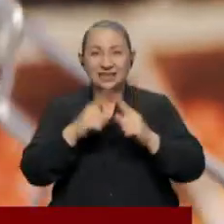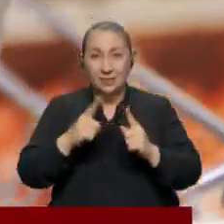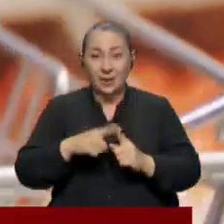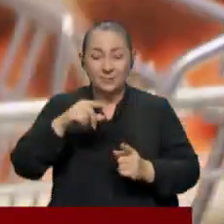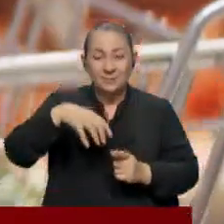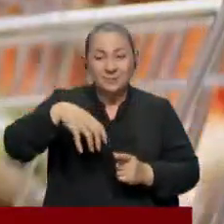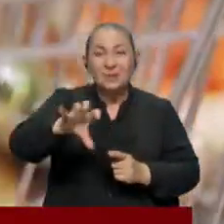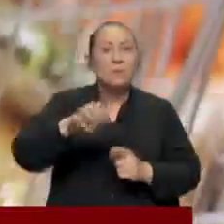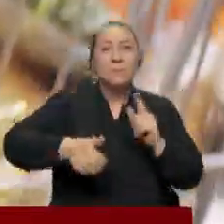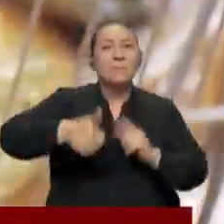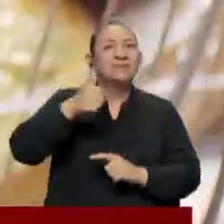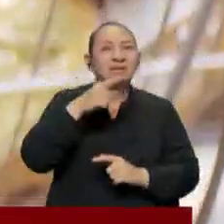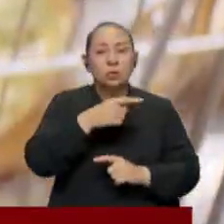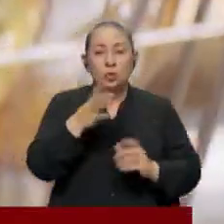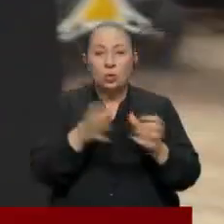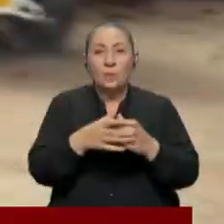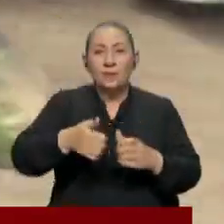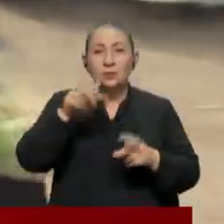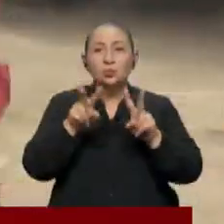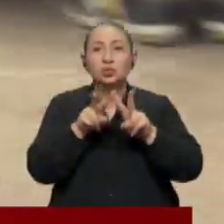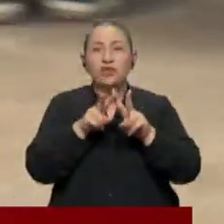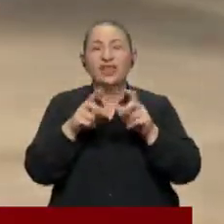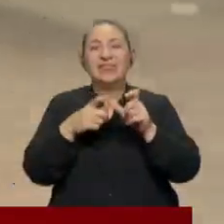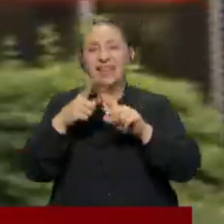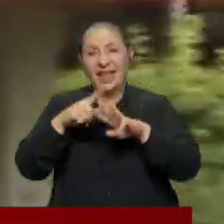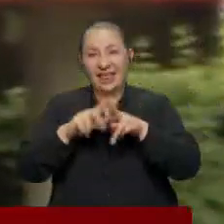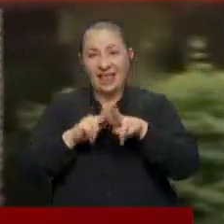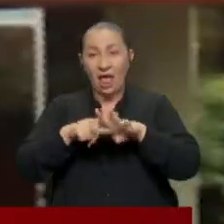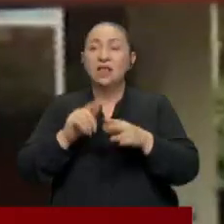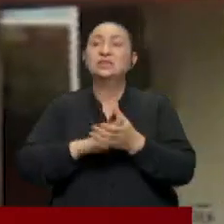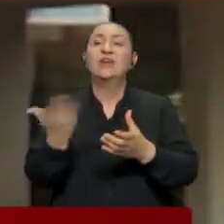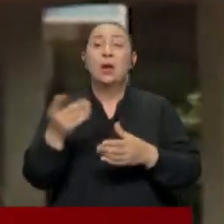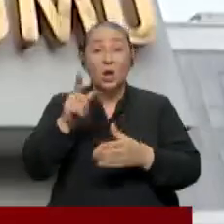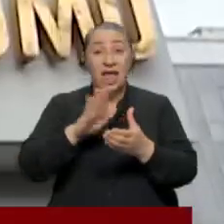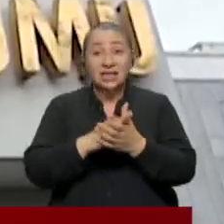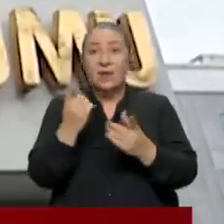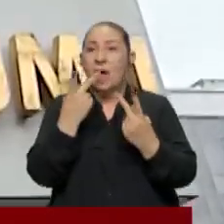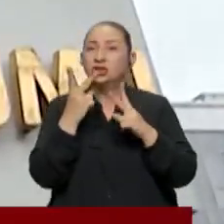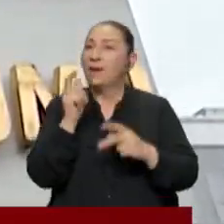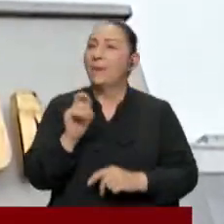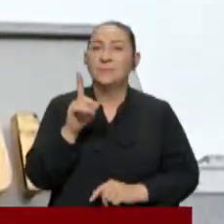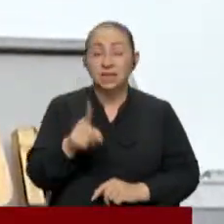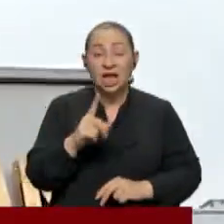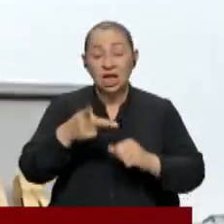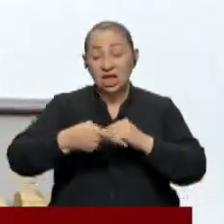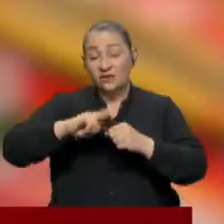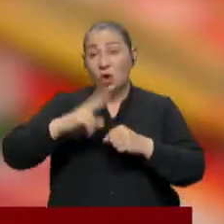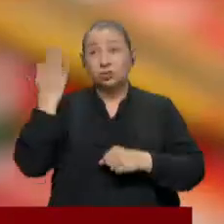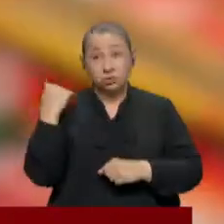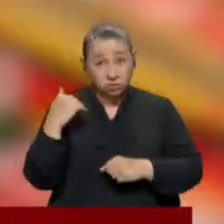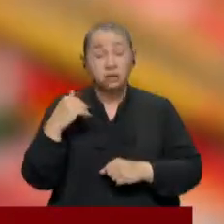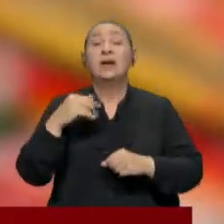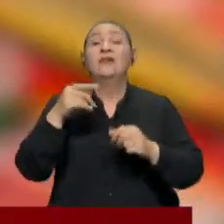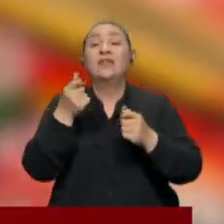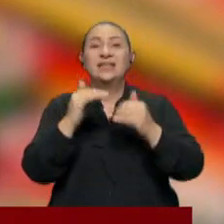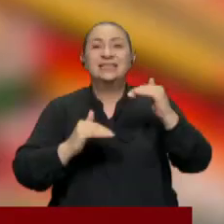hesaplayan birinin başındaki grup başkanı Mustafa Teke istifa etti Türk istifa ile ilgili bir açıklama yapmadı iki hafta önce de